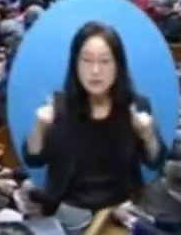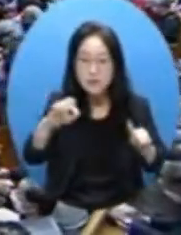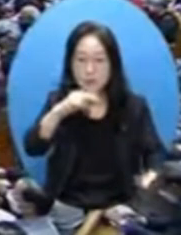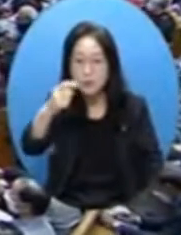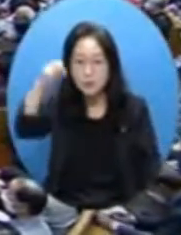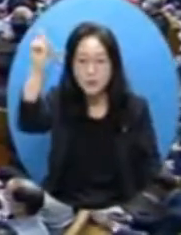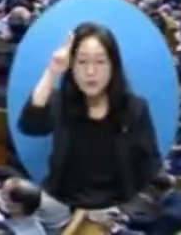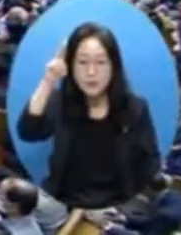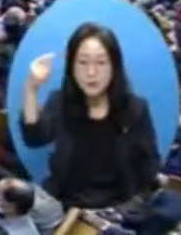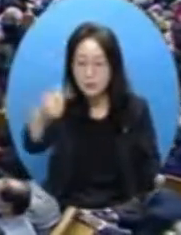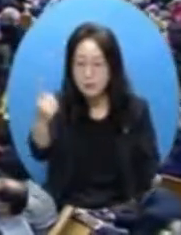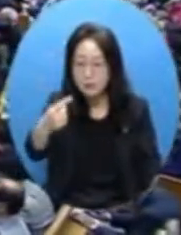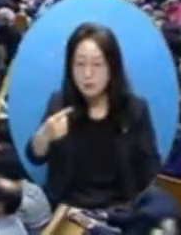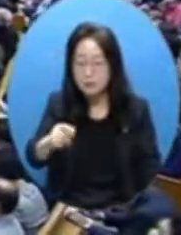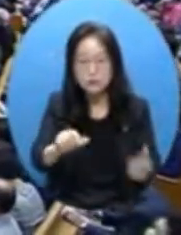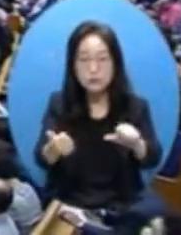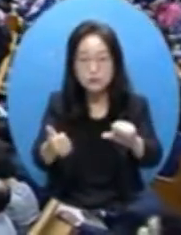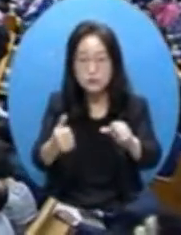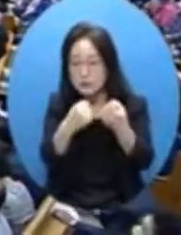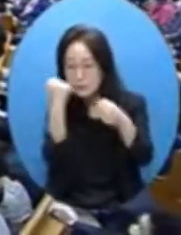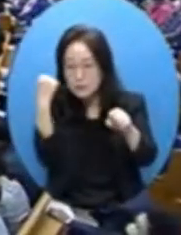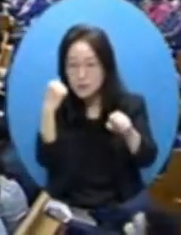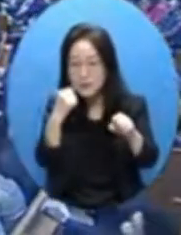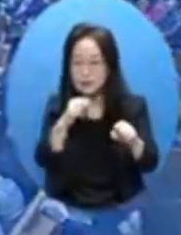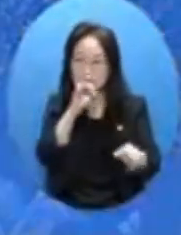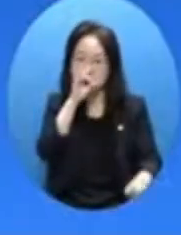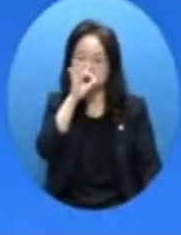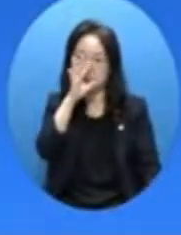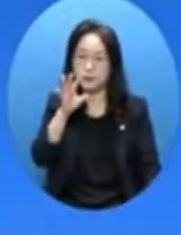다가오는 죽음을 피할 수가 없습니다.